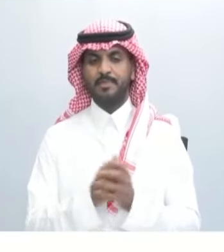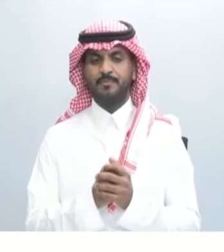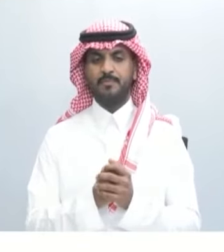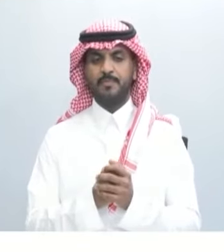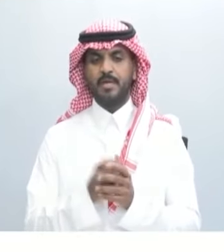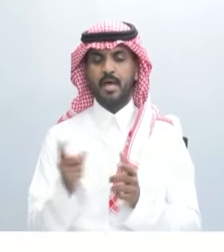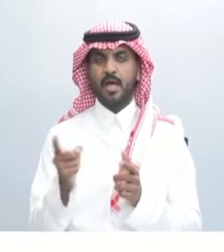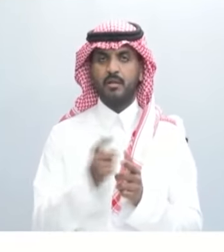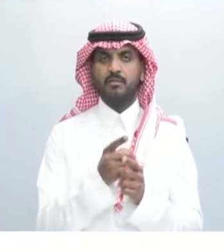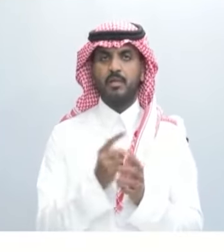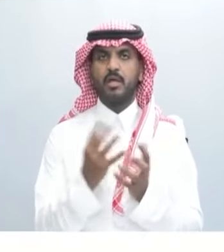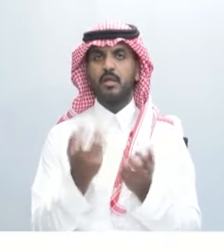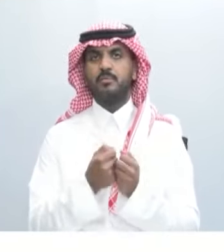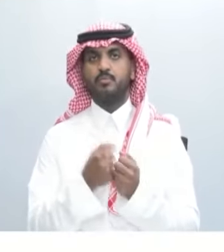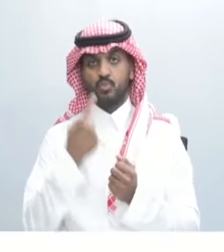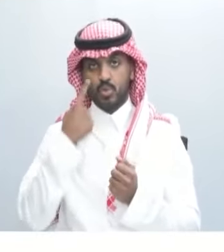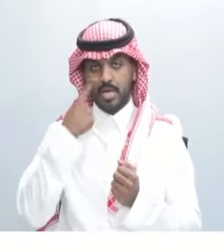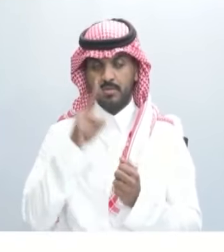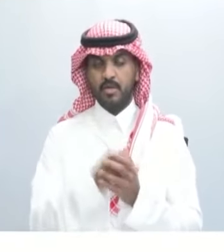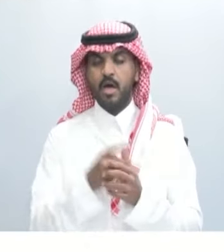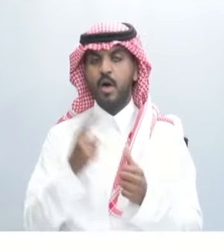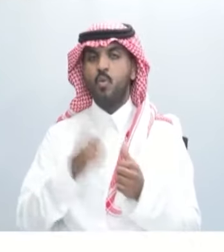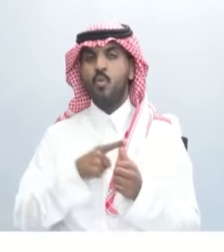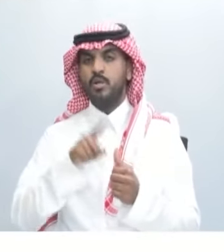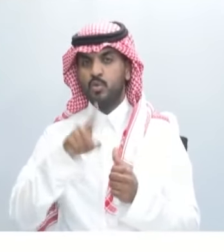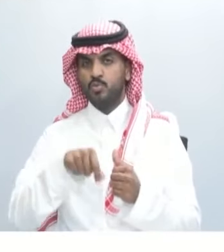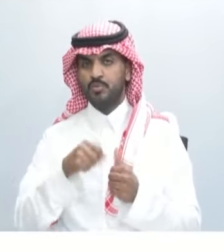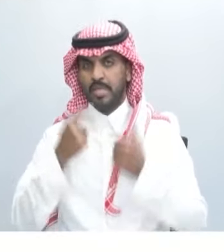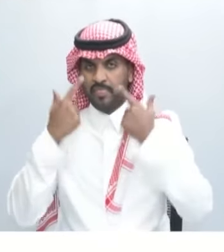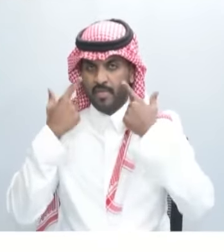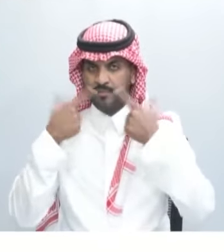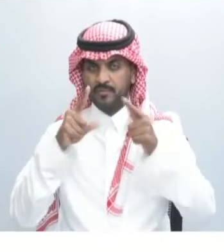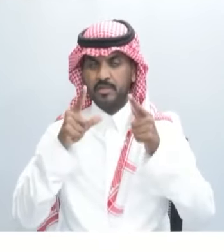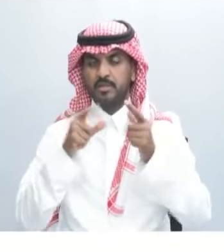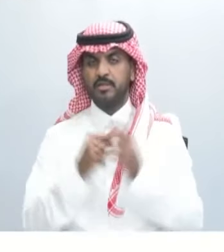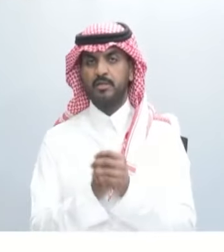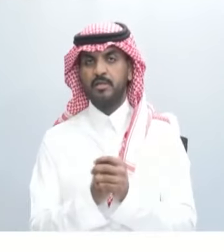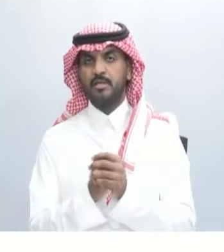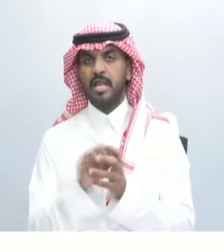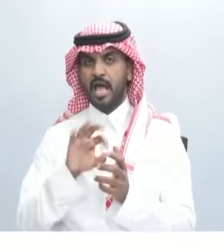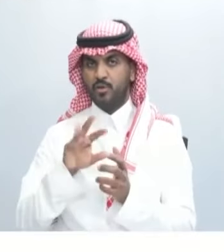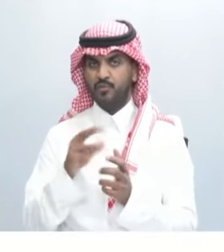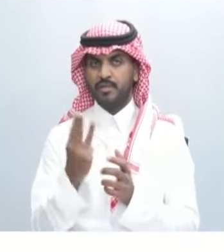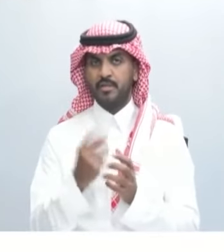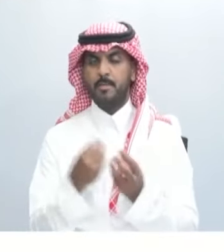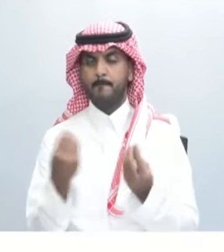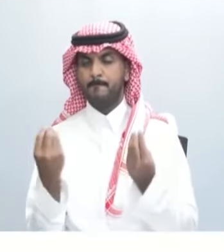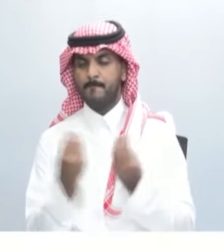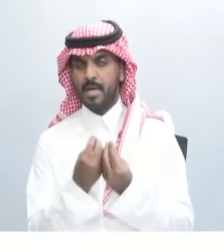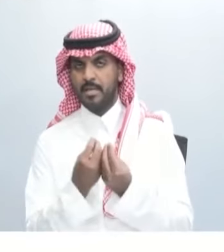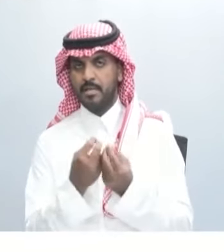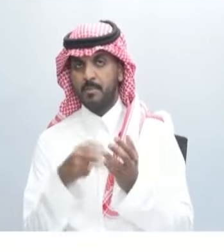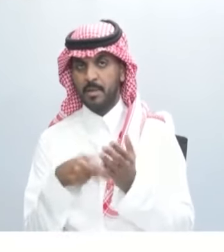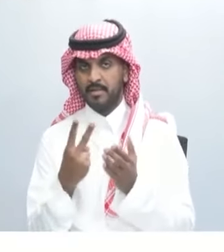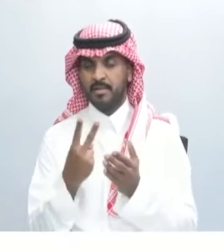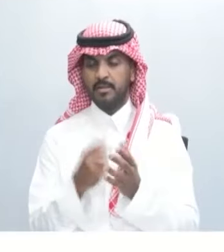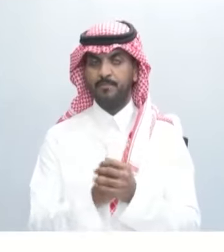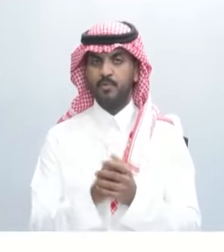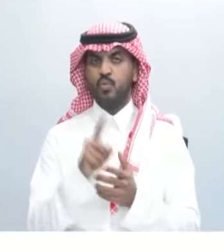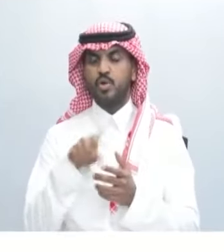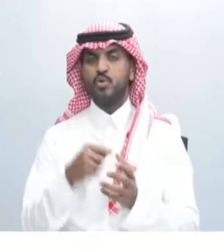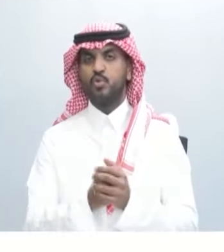خط الاعداد ونلاحظ ان اول يوم تظهر فيه الاحرف الثلاثه معا للمره الثانيه هو اليوم